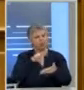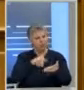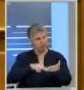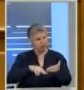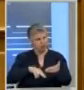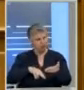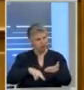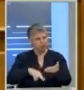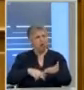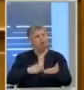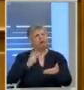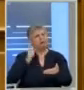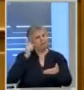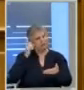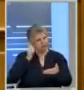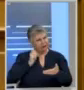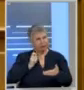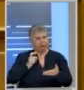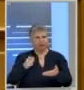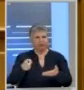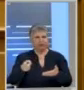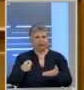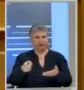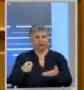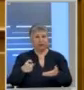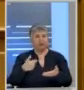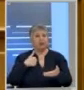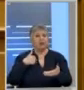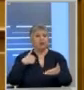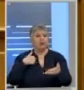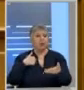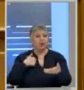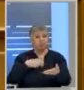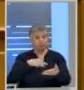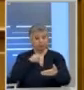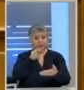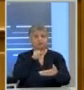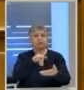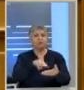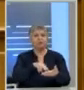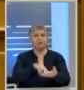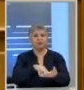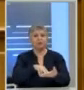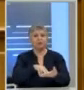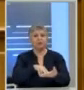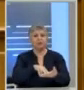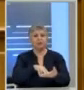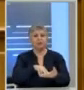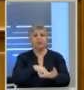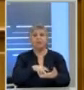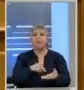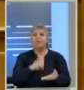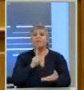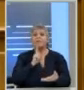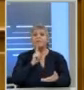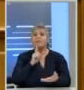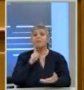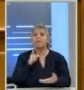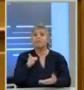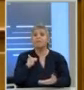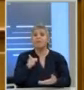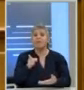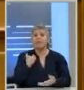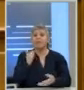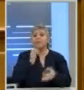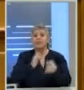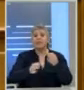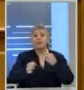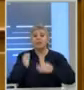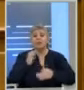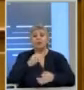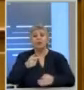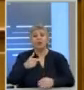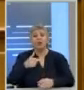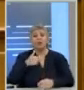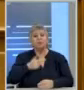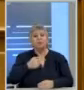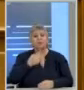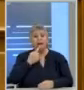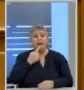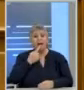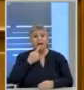καλά. Διαβάζω, κύριε Τσίπρα. Έχουμε δηλώσει με τον πιο κατηγορηματικό